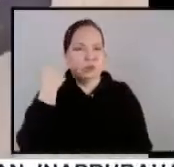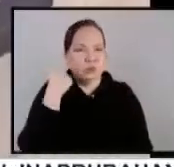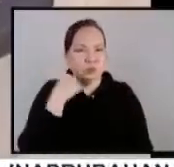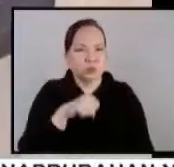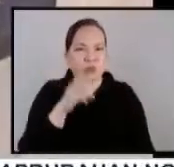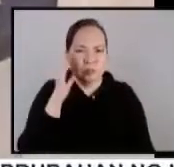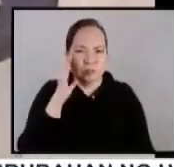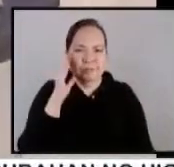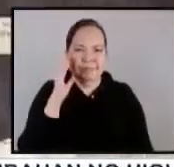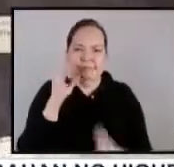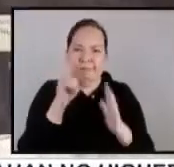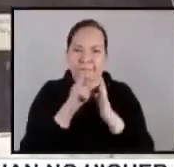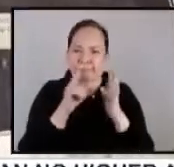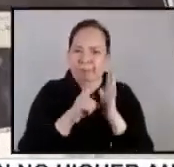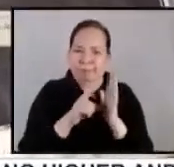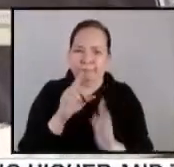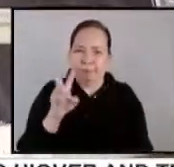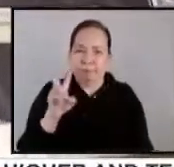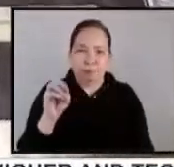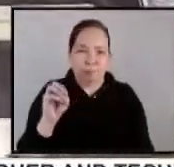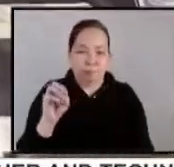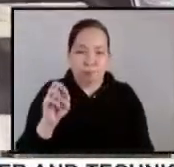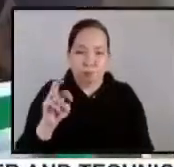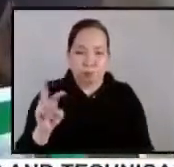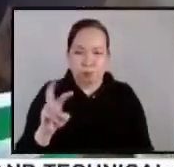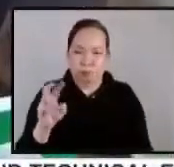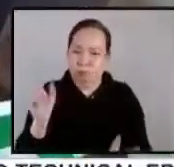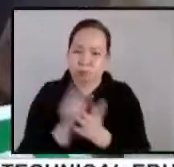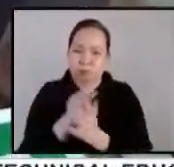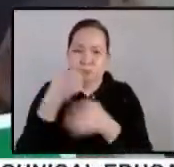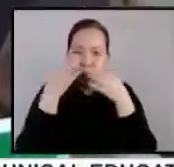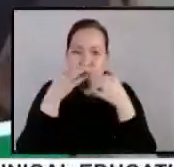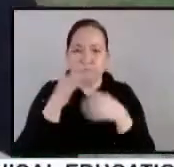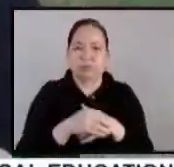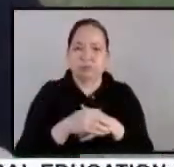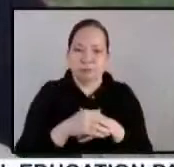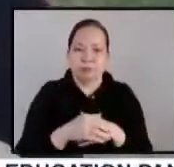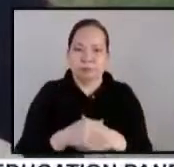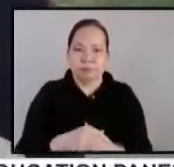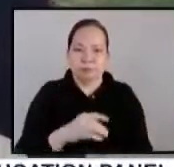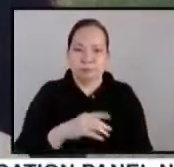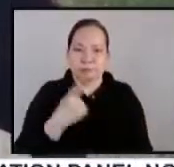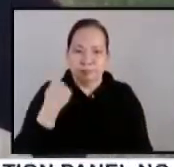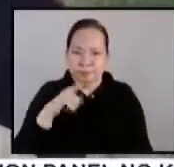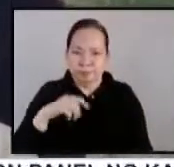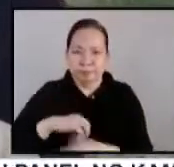of 2002. Noel Talakay para sa Morning Show ng Bayan, Rise and Shine, Pilipinas.